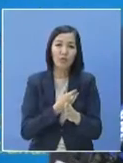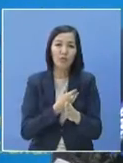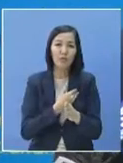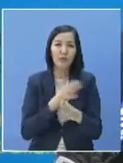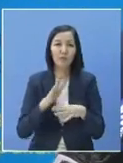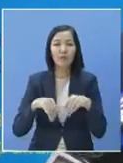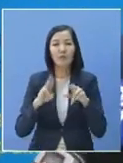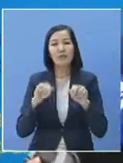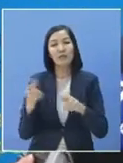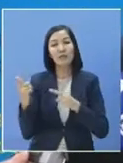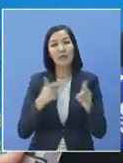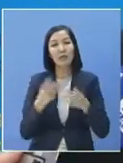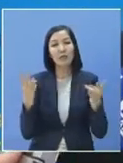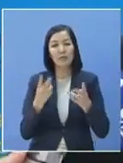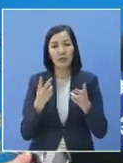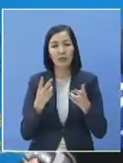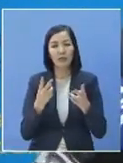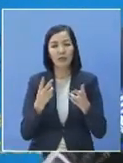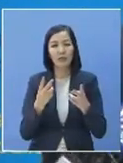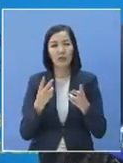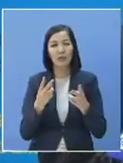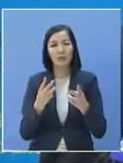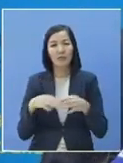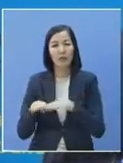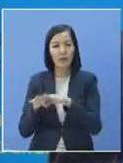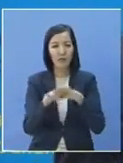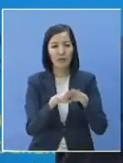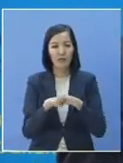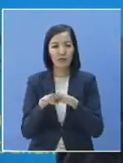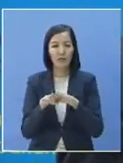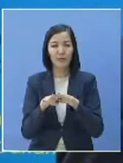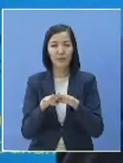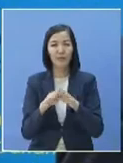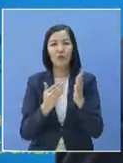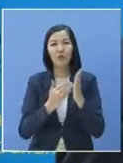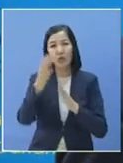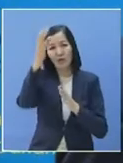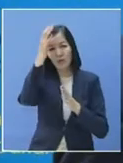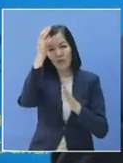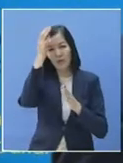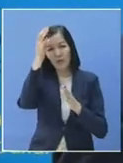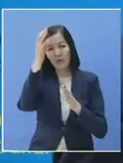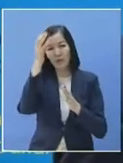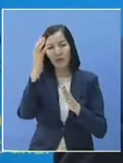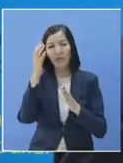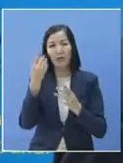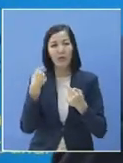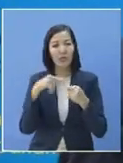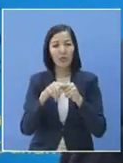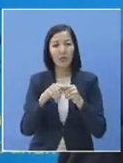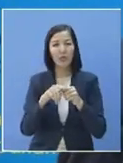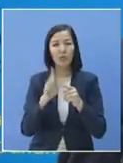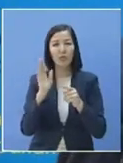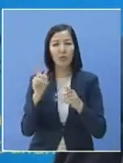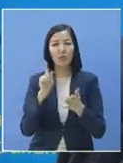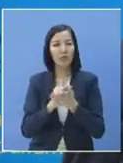керек. Әркімнің мүмкіндігіне қарай жастардың. Бәрібірде жоғары білім алып инженер болу міндетті емес, ол